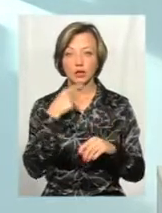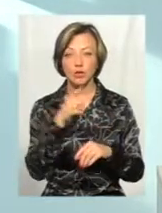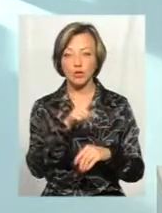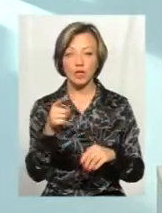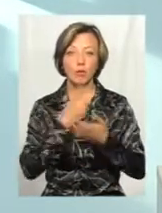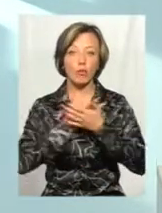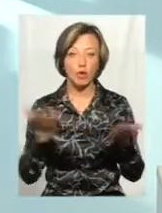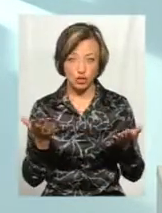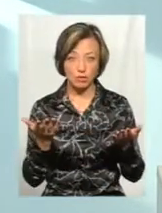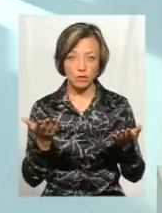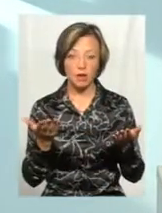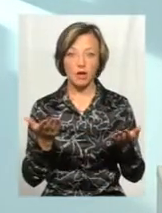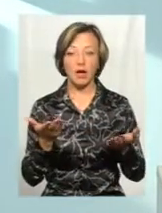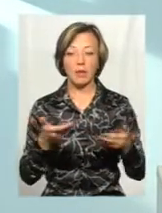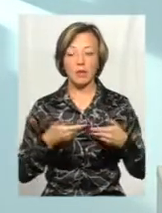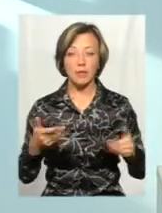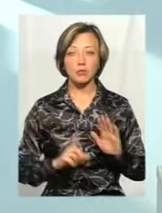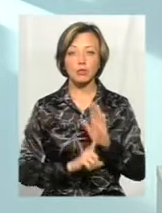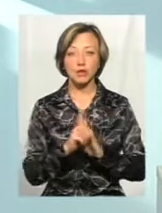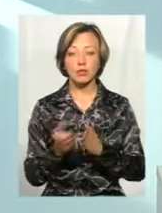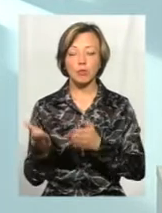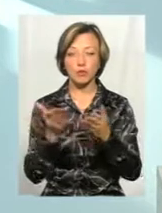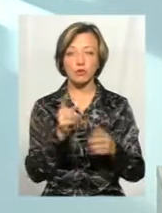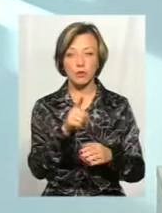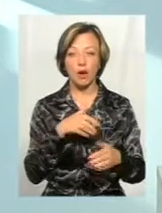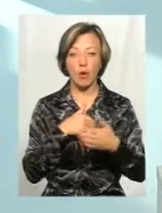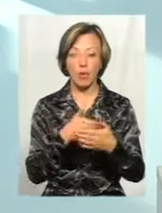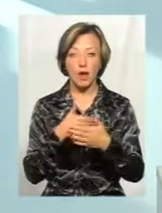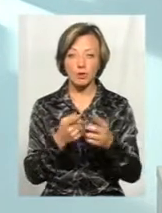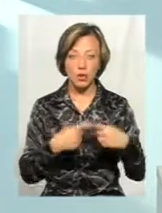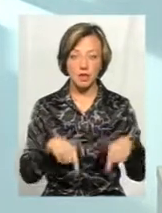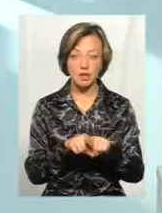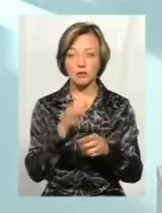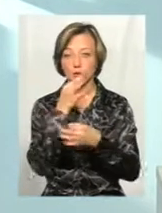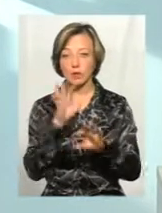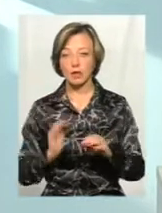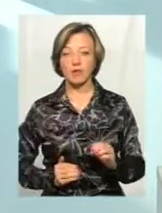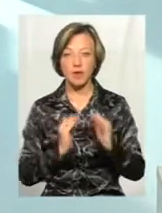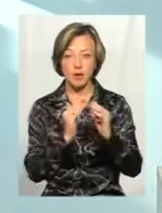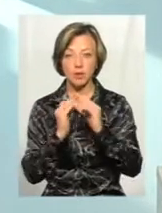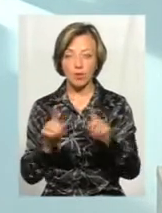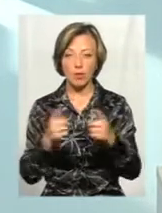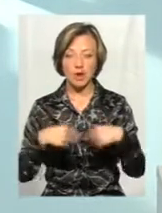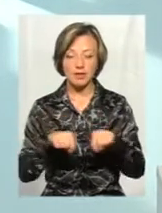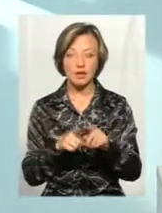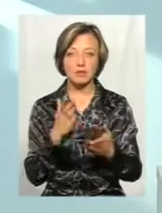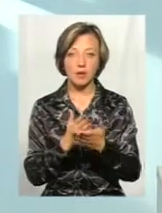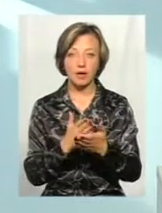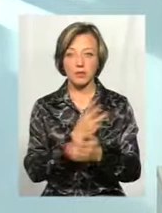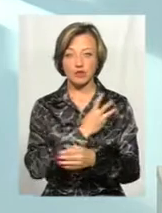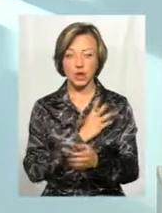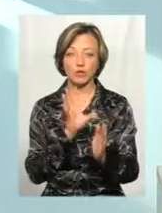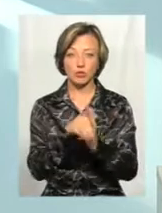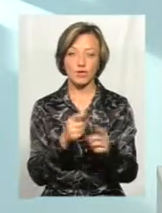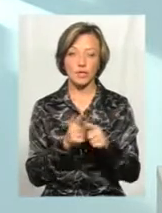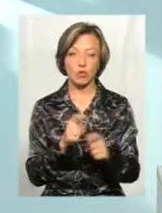є публічними, оскільки ми з самого початку запрошували туди і громадські організації, будь-які фермерські організації, які мають бажання